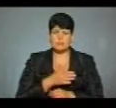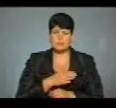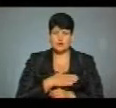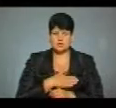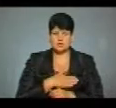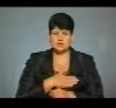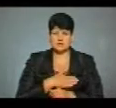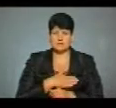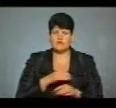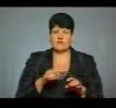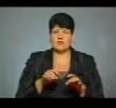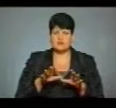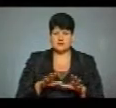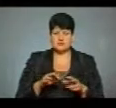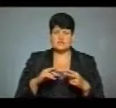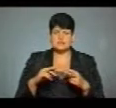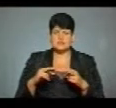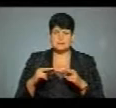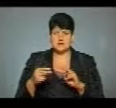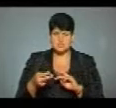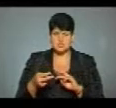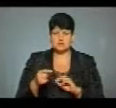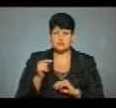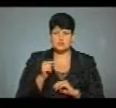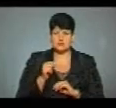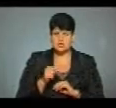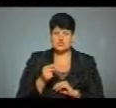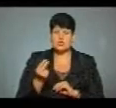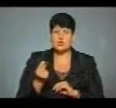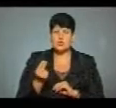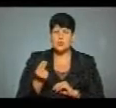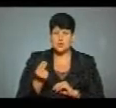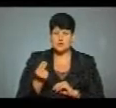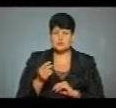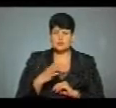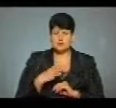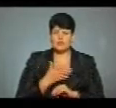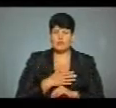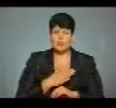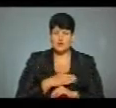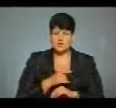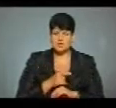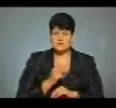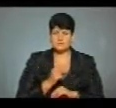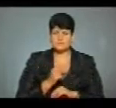Войцеховський вирішив замінити тодішні гроші, які ходили на території Польщі, до